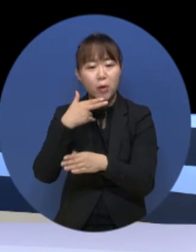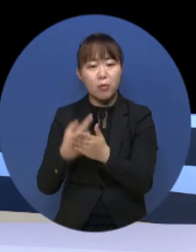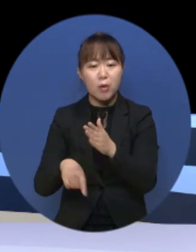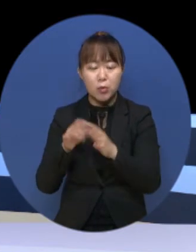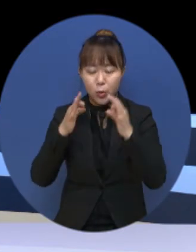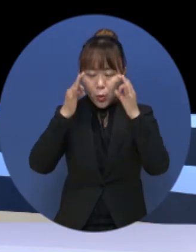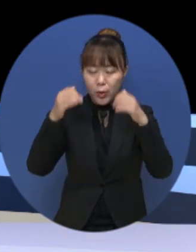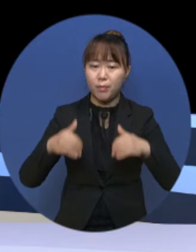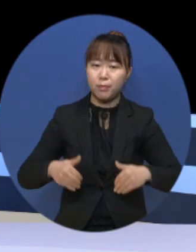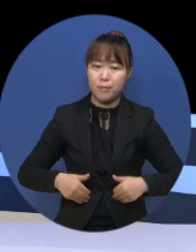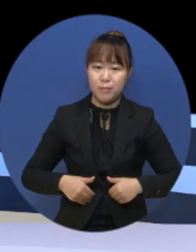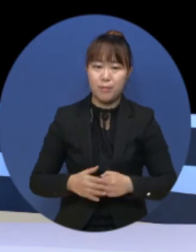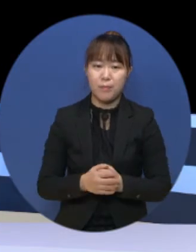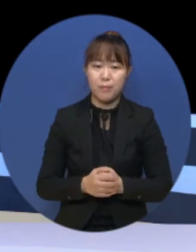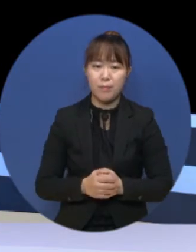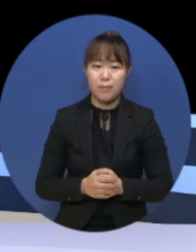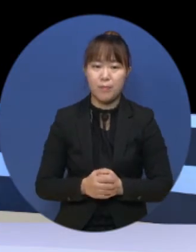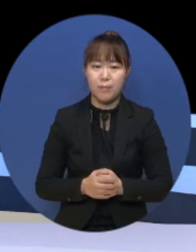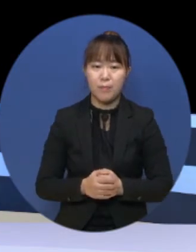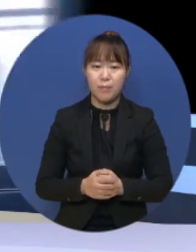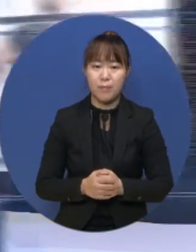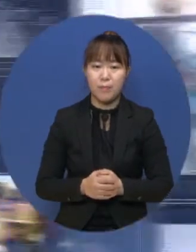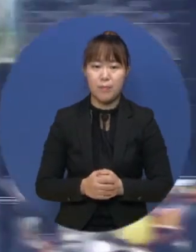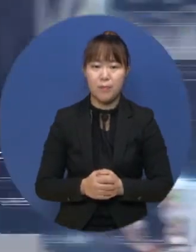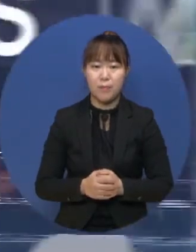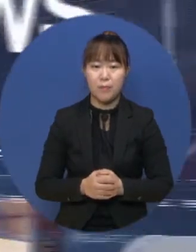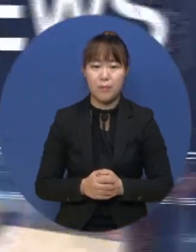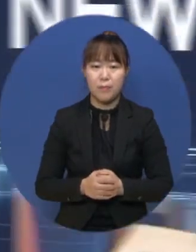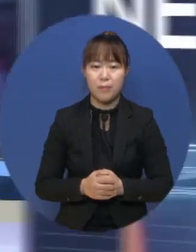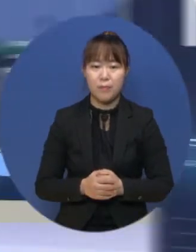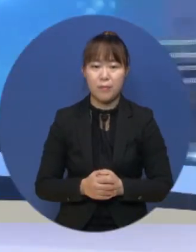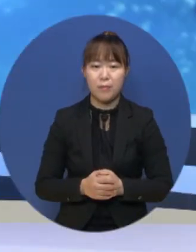노력을 기울여야 할 것입니다.